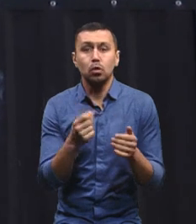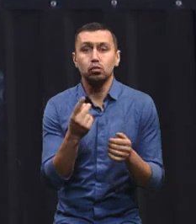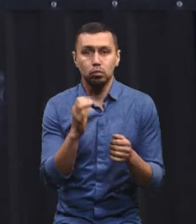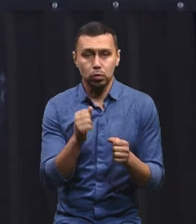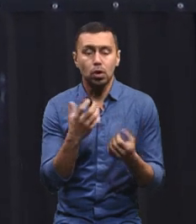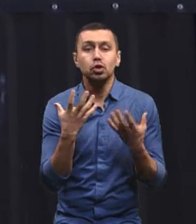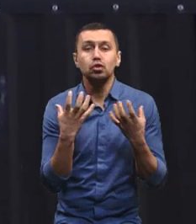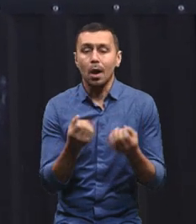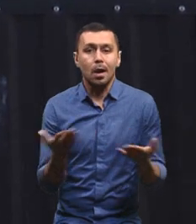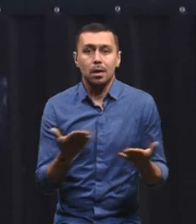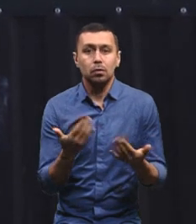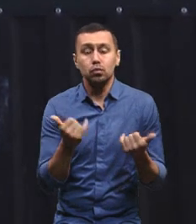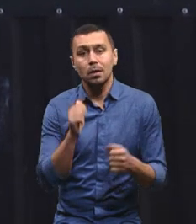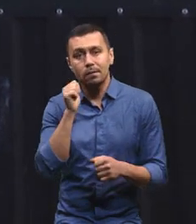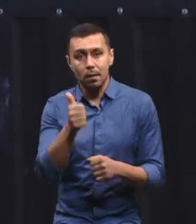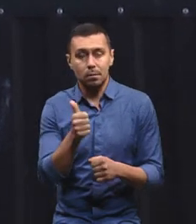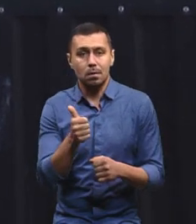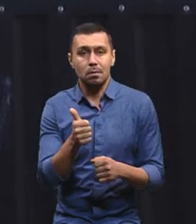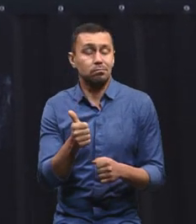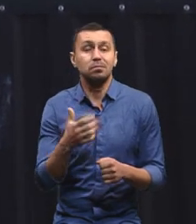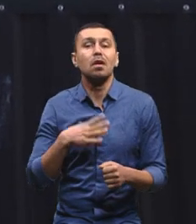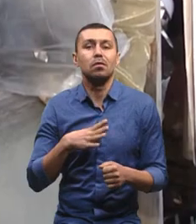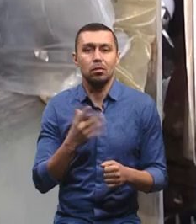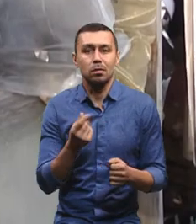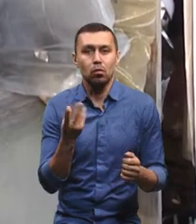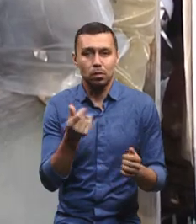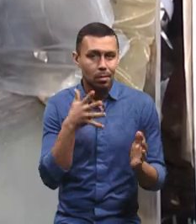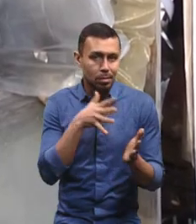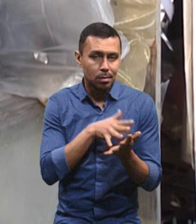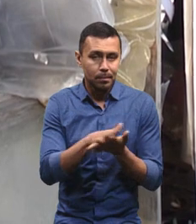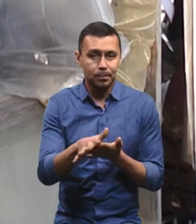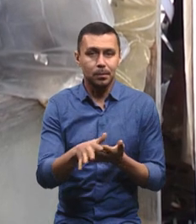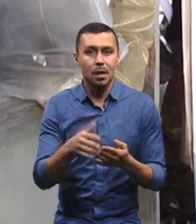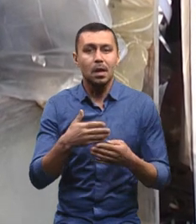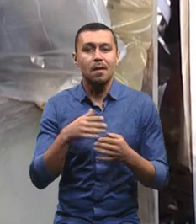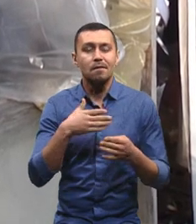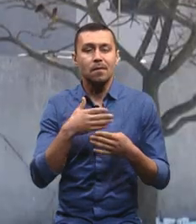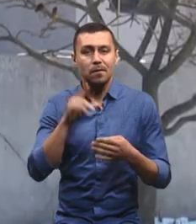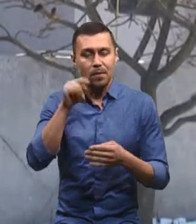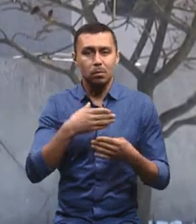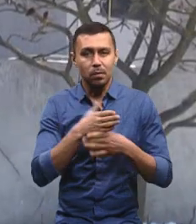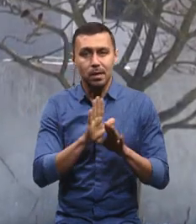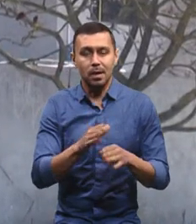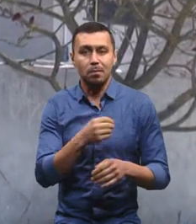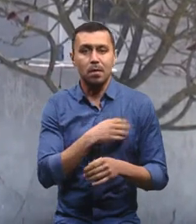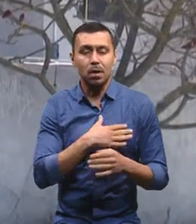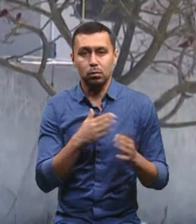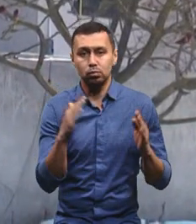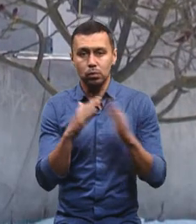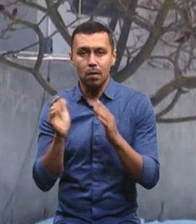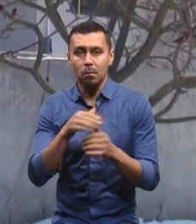буде ще якісь сьогодні завтра і смисл зараз вложувати гроші шибки не тільки в приватному секторі А й в